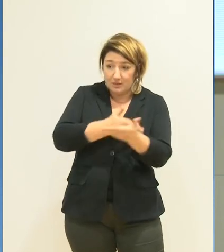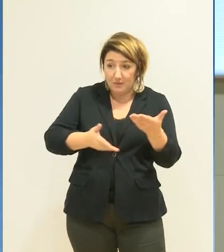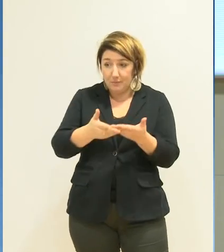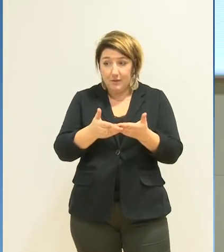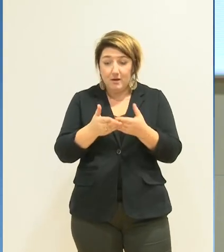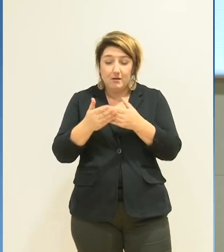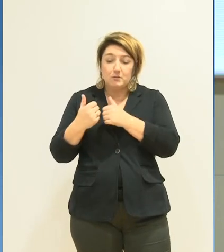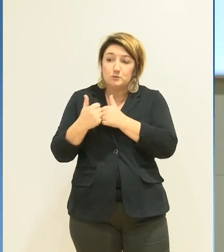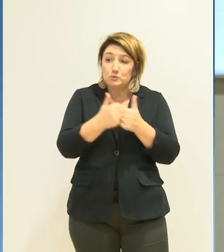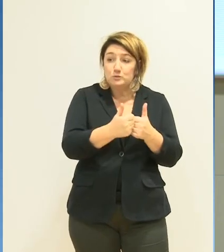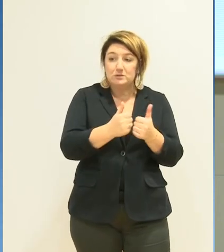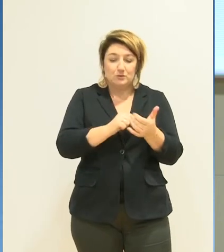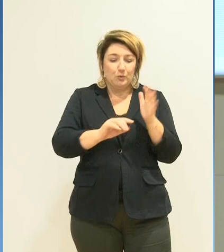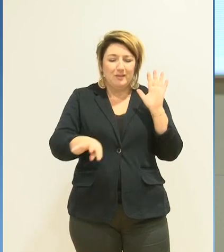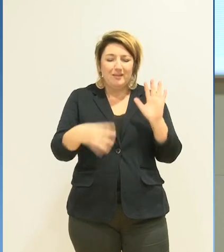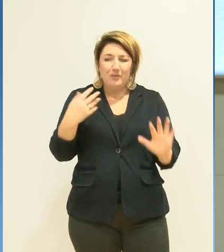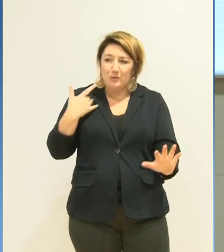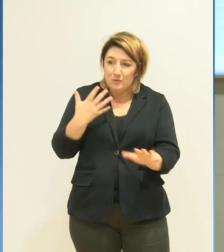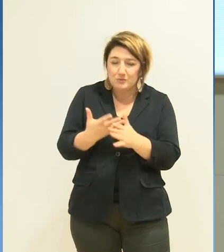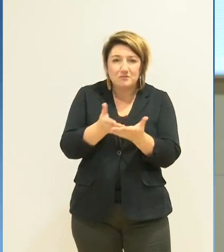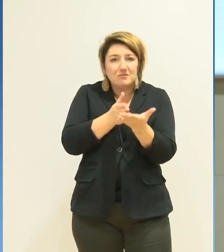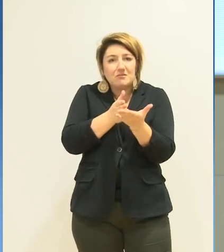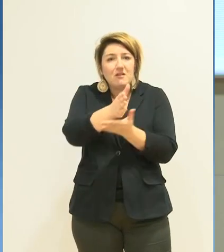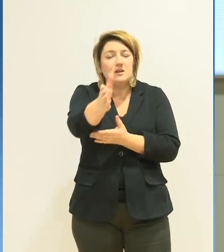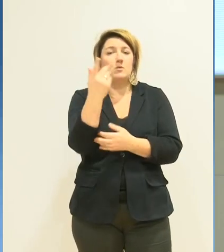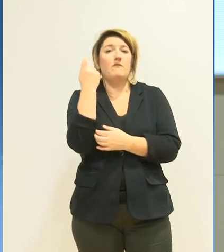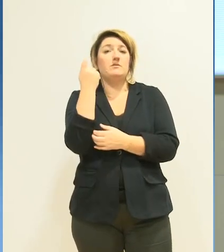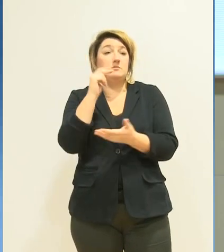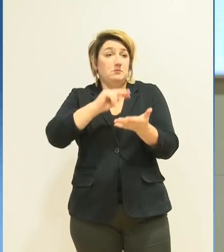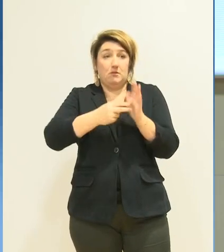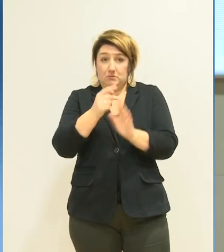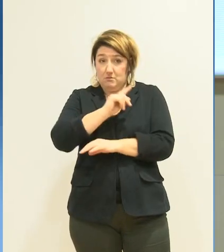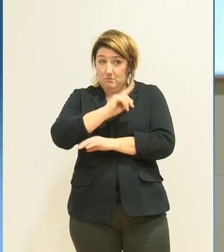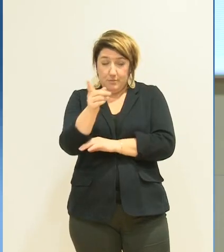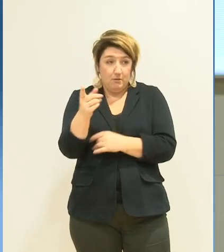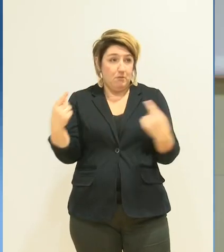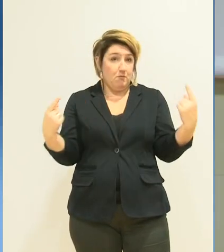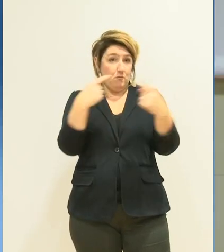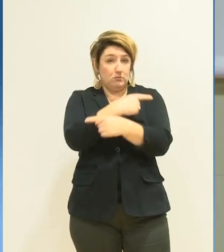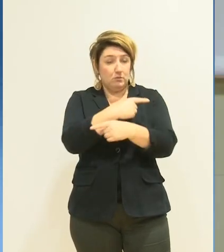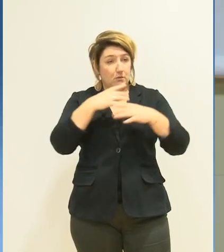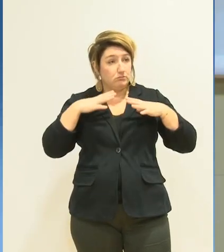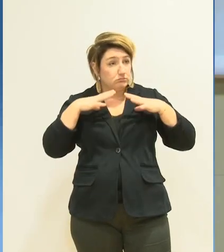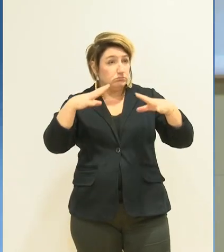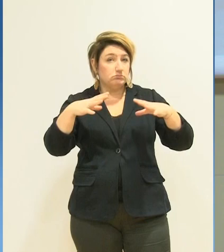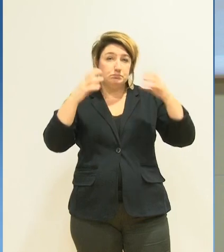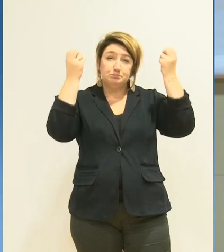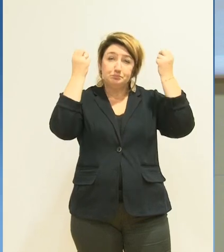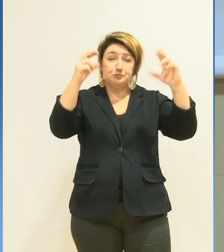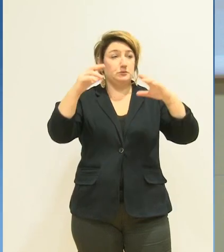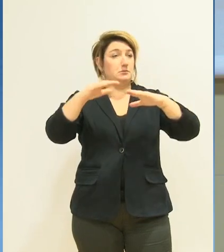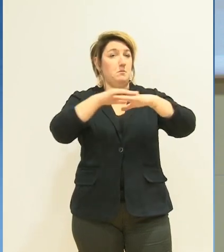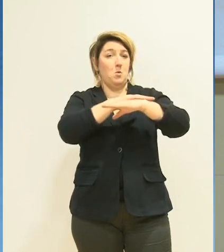dès 2014 cette trajectoire financière est tout sauf technique elle est au contraire éminemment politique